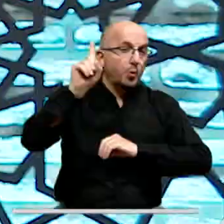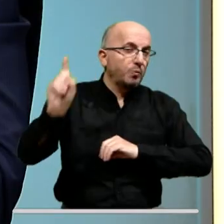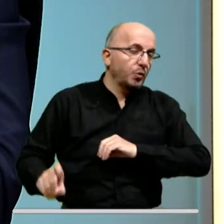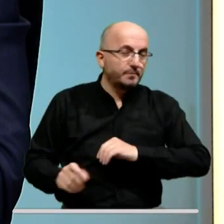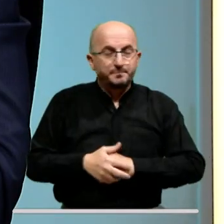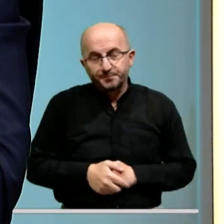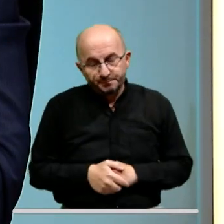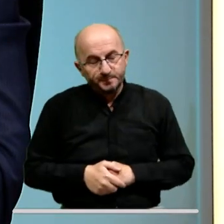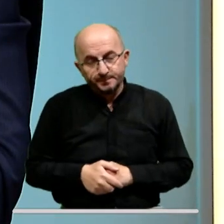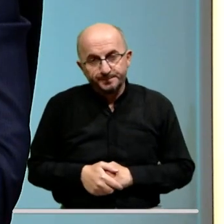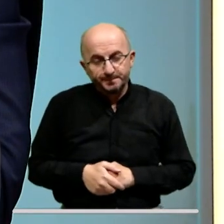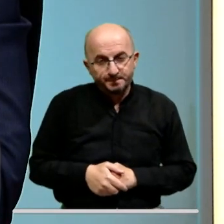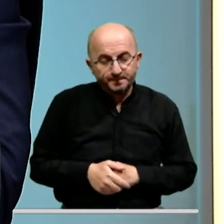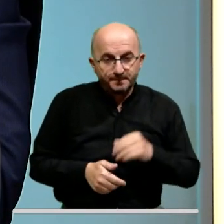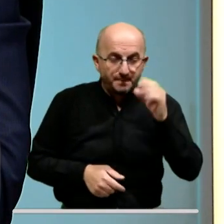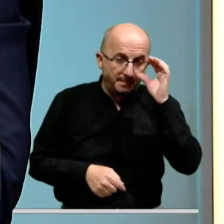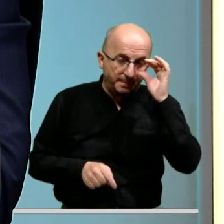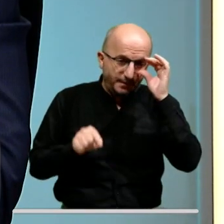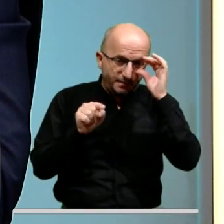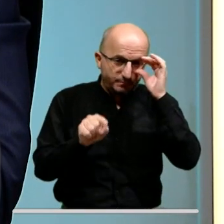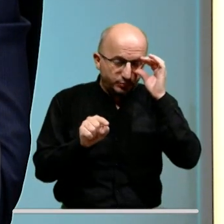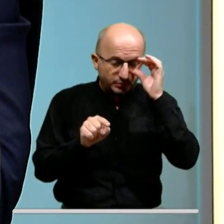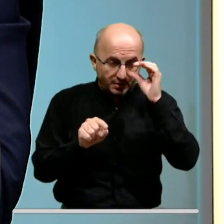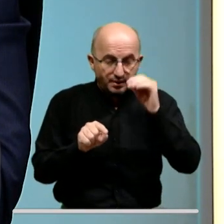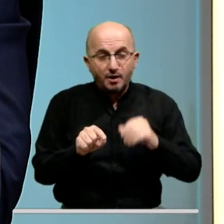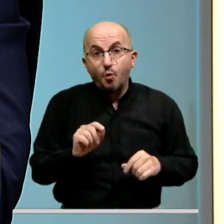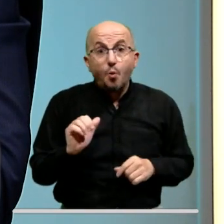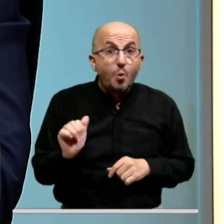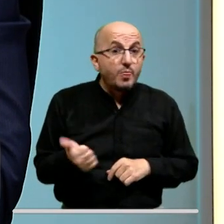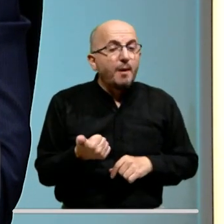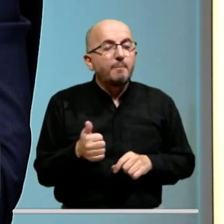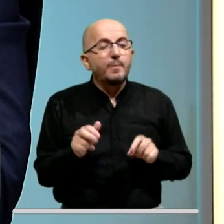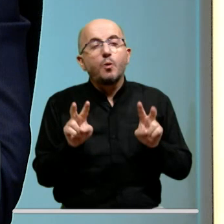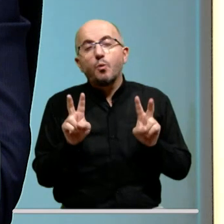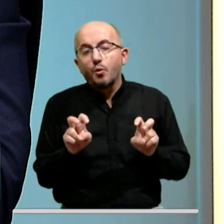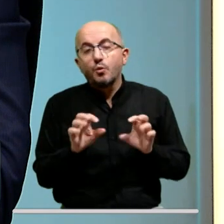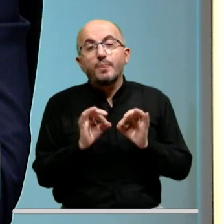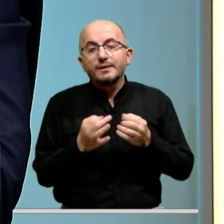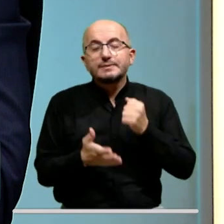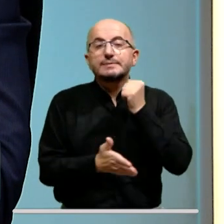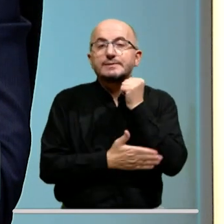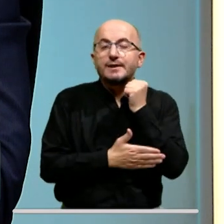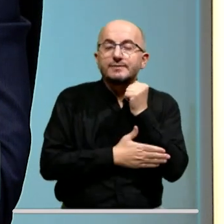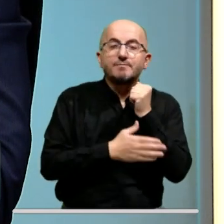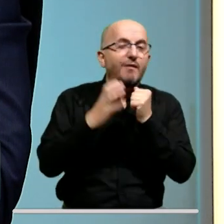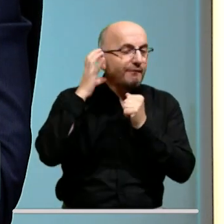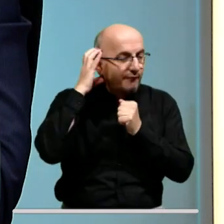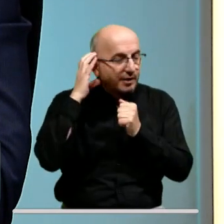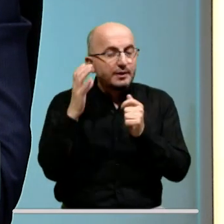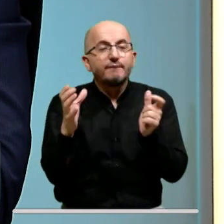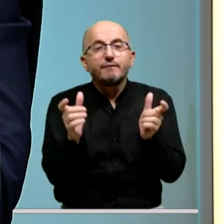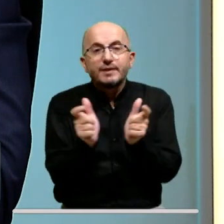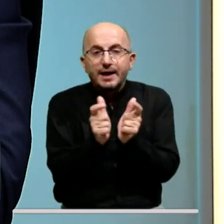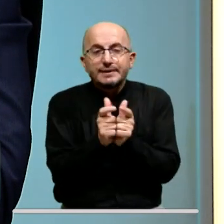Burada temel olan, esas olan şey nedir? Bu yardım kuruluşuna